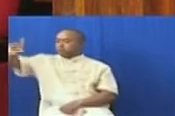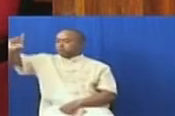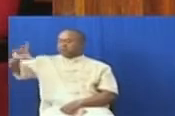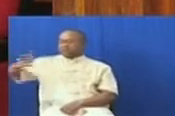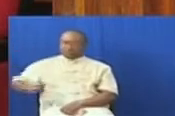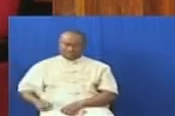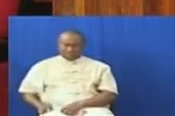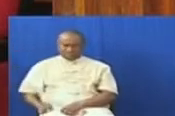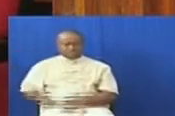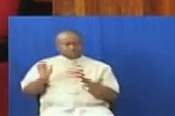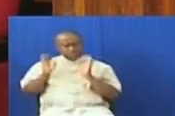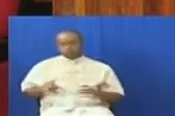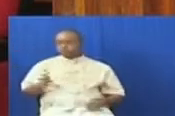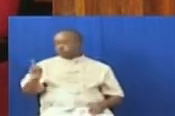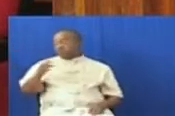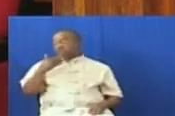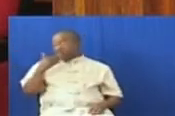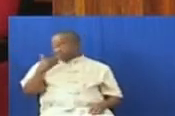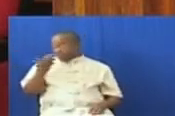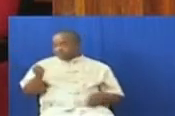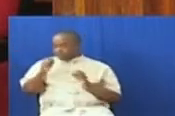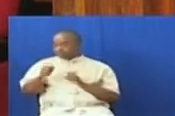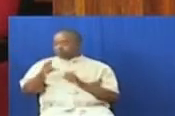haiwezi kutosheleza kwa miradi ile ambayo